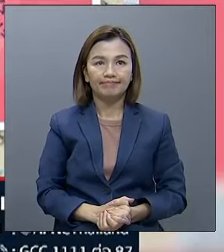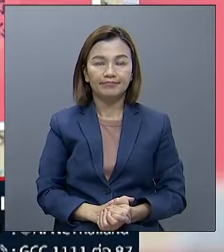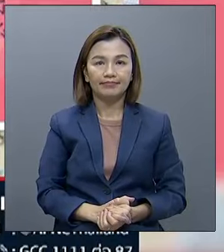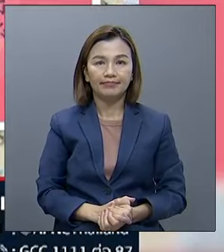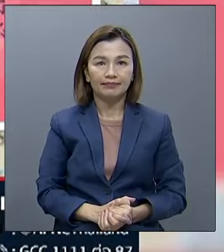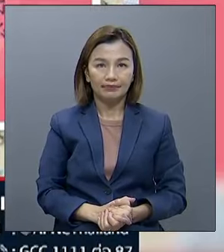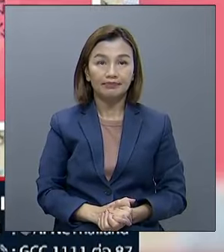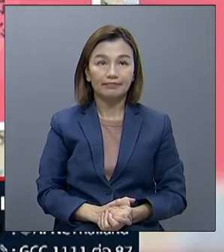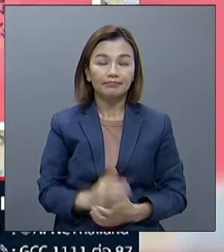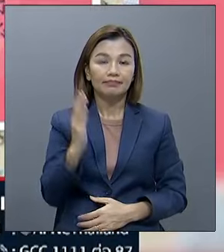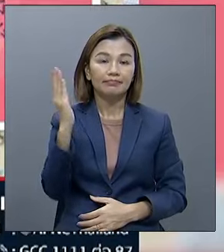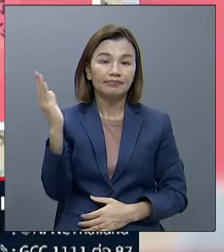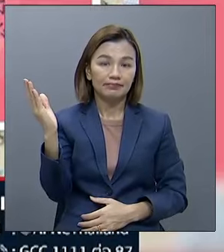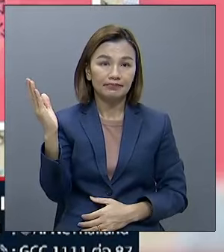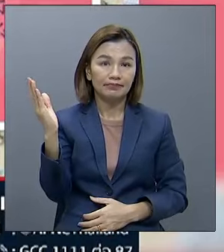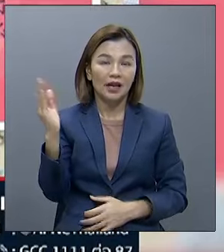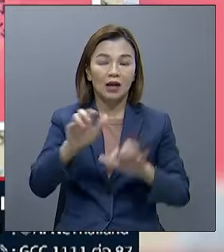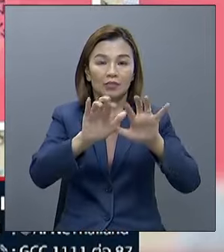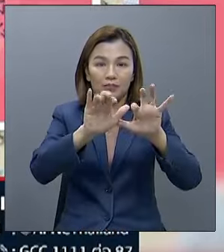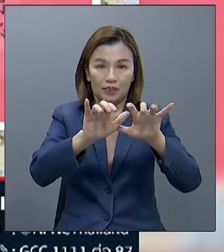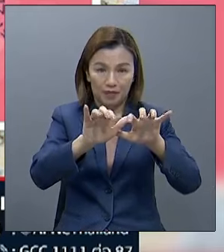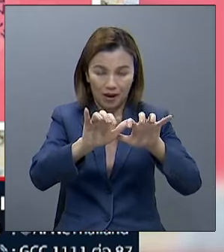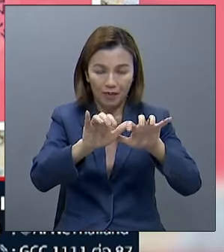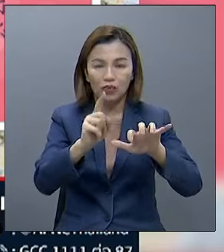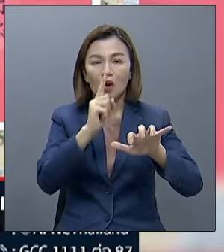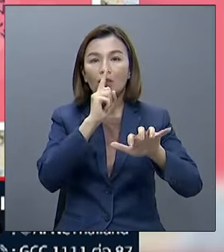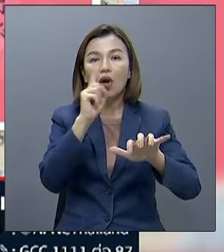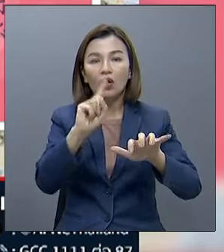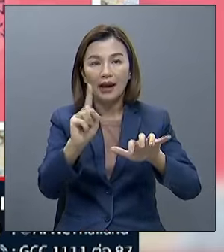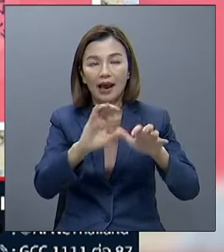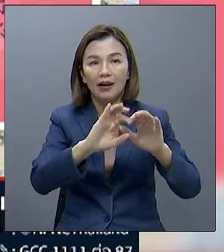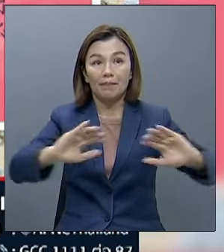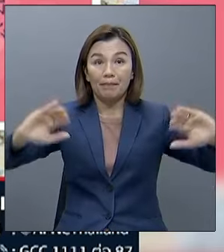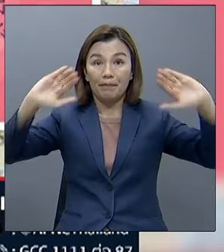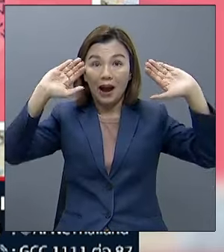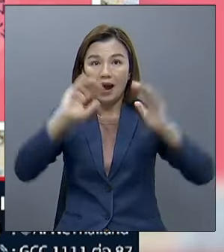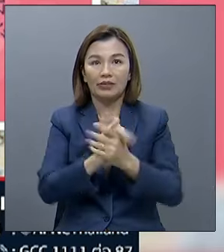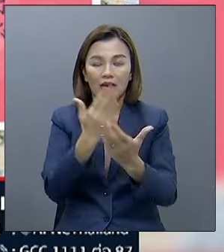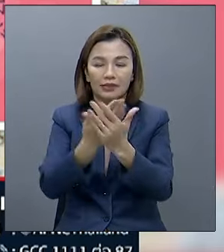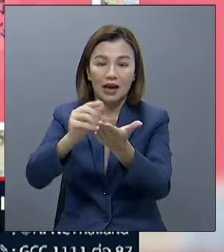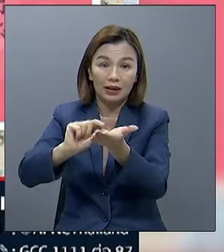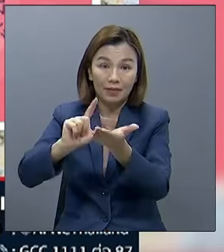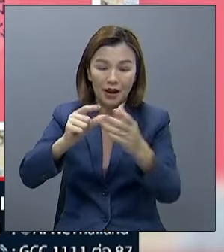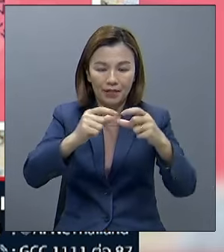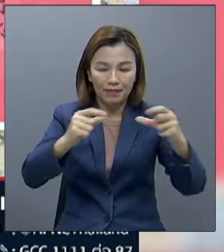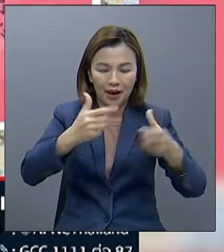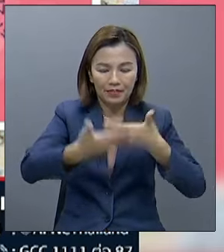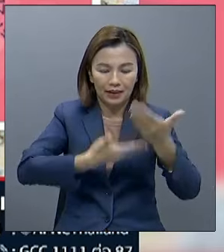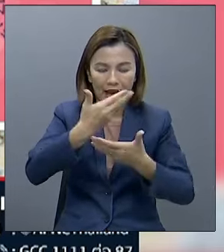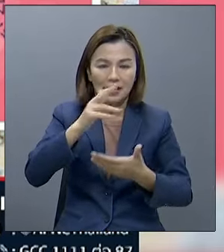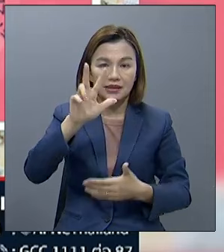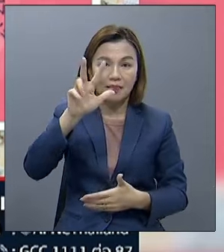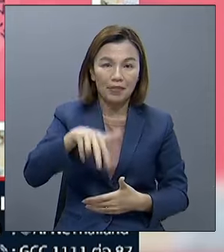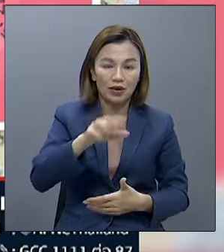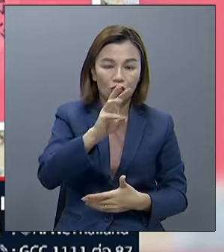เรื่องแรกค่ะจากกรณีมีผู้โพสต์ข้อความระบุว่ารัฐบาลได้กำไรจากการขายสลากกินแบ่ง 3,600